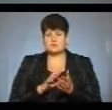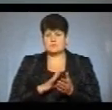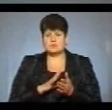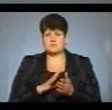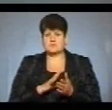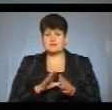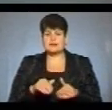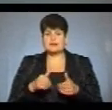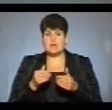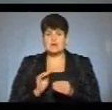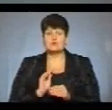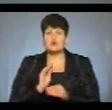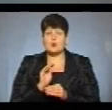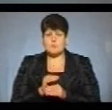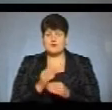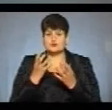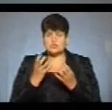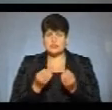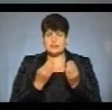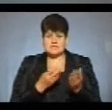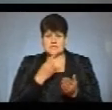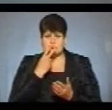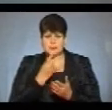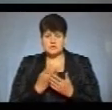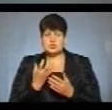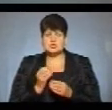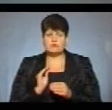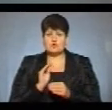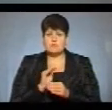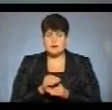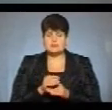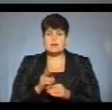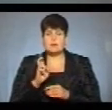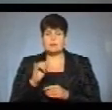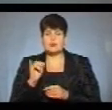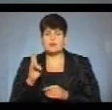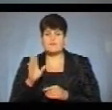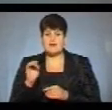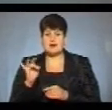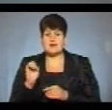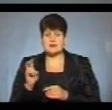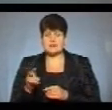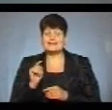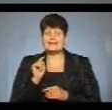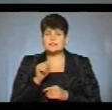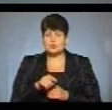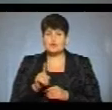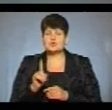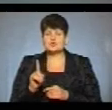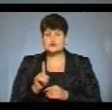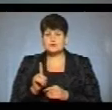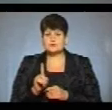ми дали вдобавок ще, на їхньому баченні, ще вдобавок дали букварик. Бачите, букварик для того,